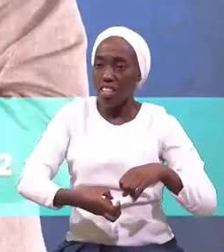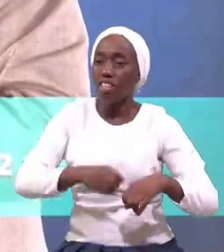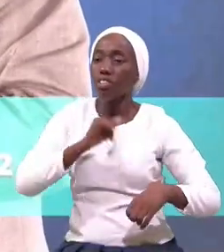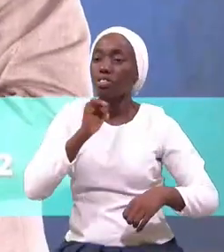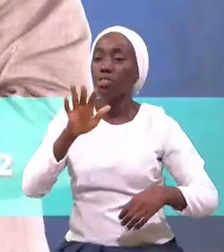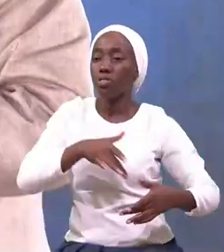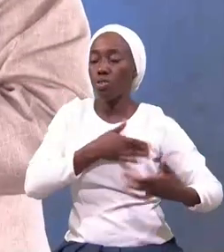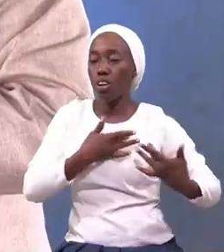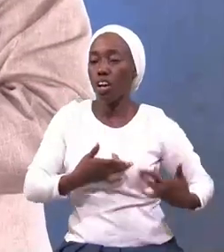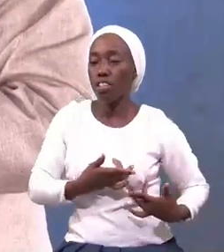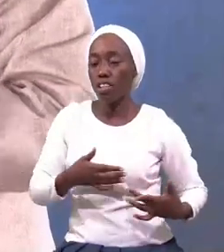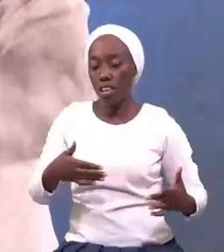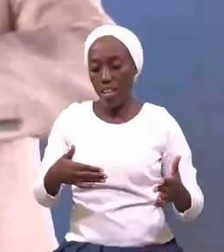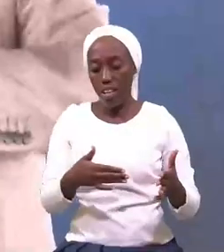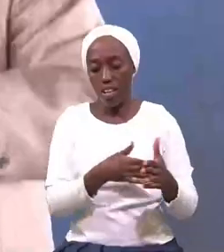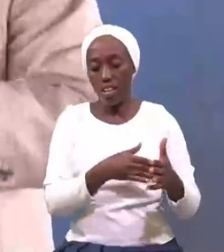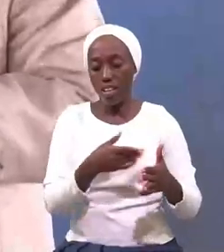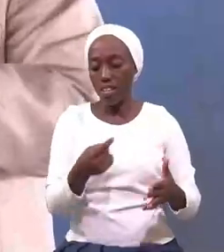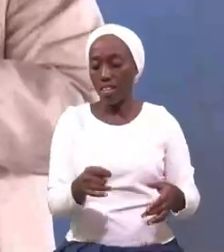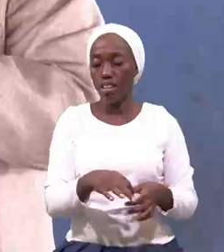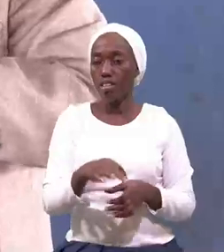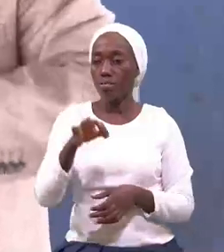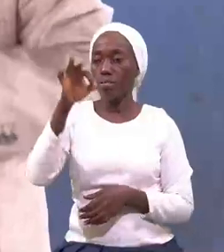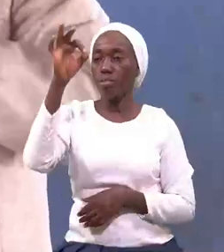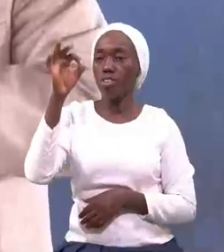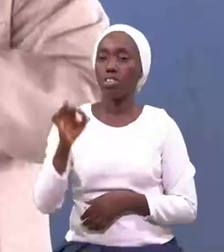N'endurcissez pas votre cœur contre l'Esprit de Dieu.